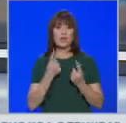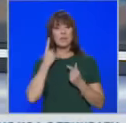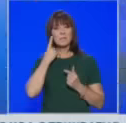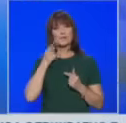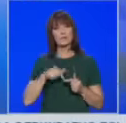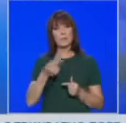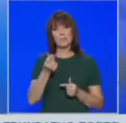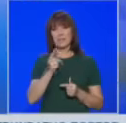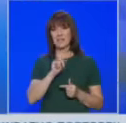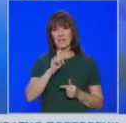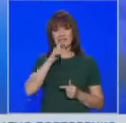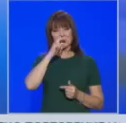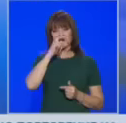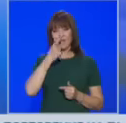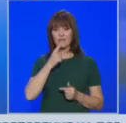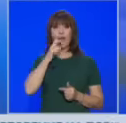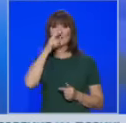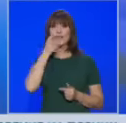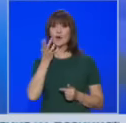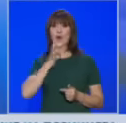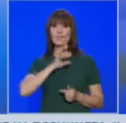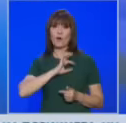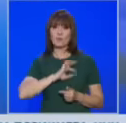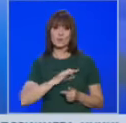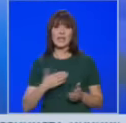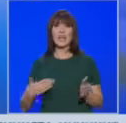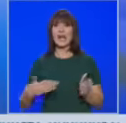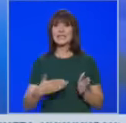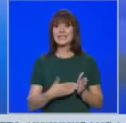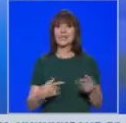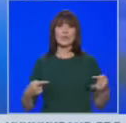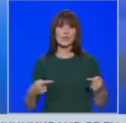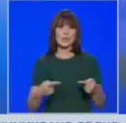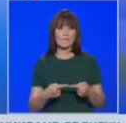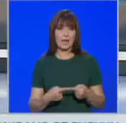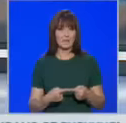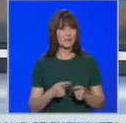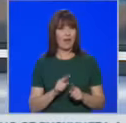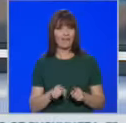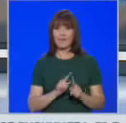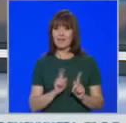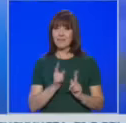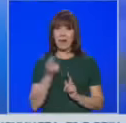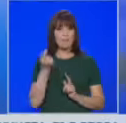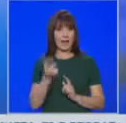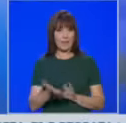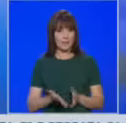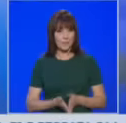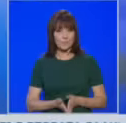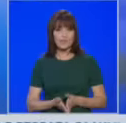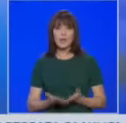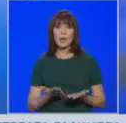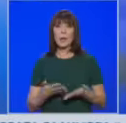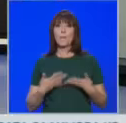нещо, а по-скоро това, което тя постигна срещу съперничката си. Въпреки загубата, отново казвам, не е малко това. Благодаря ти. Остава